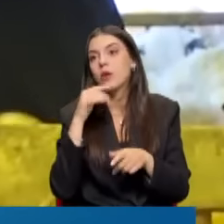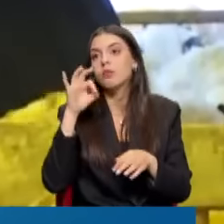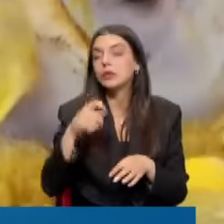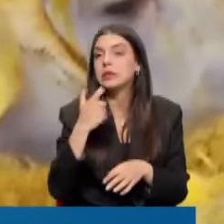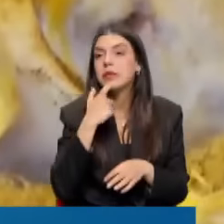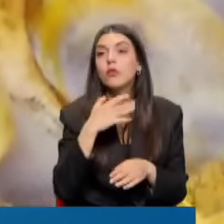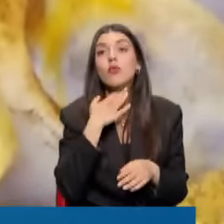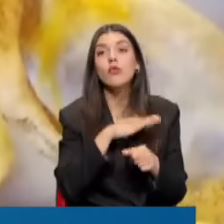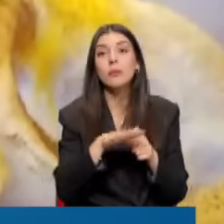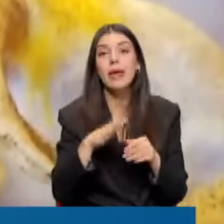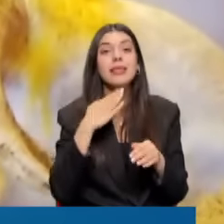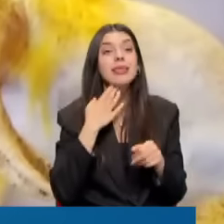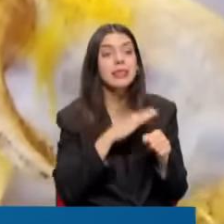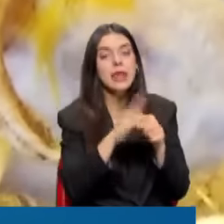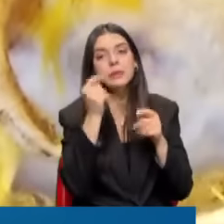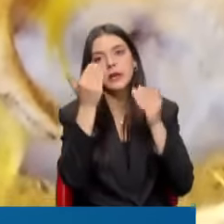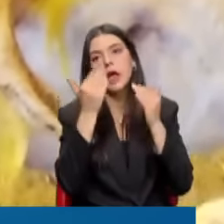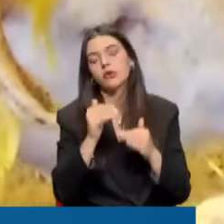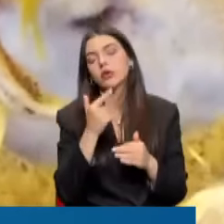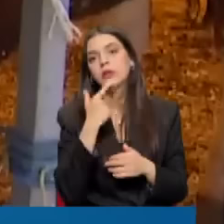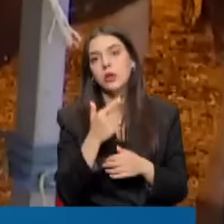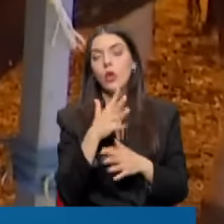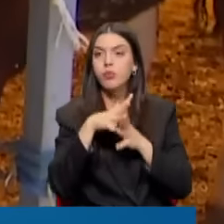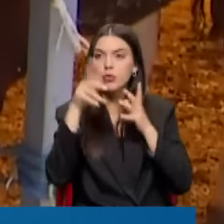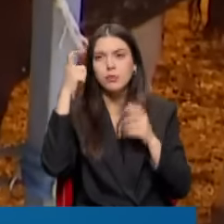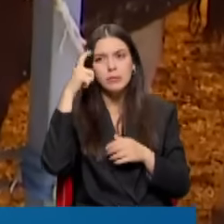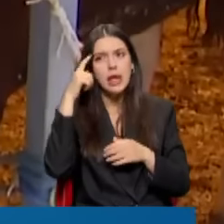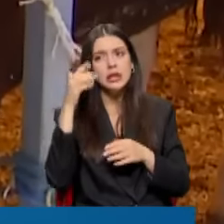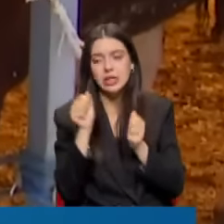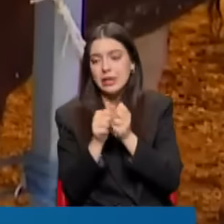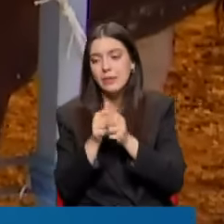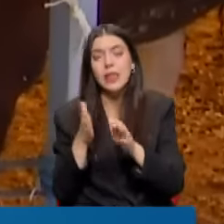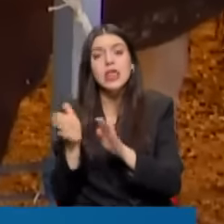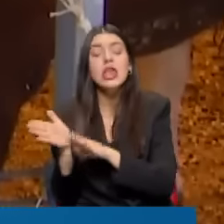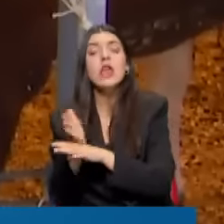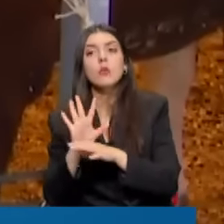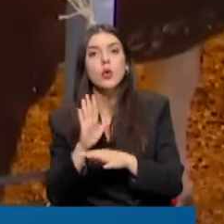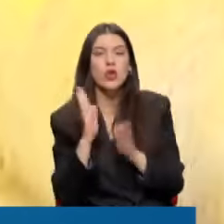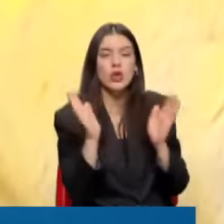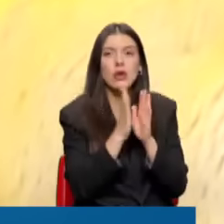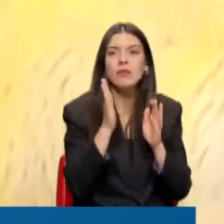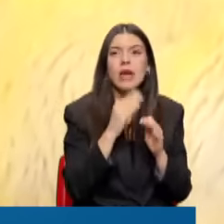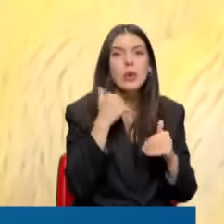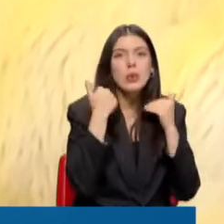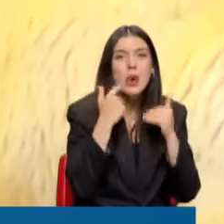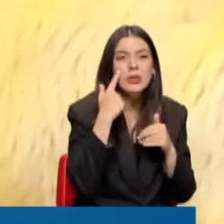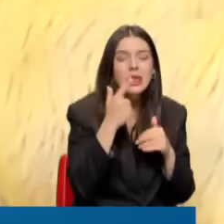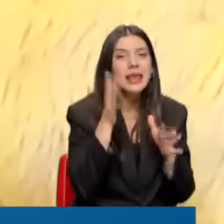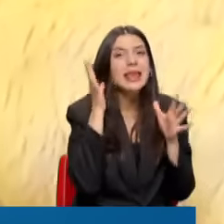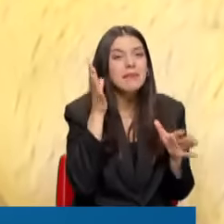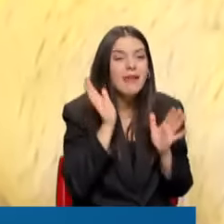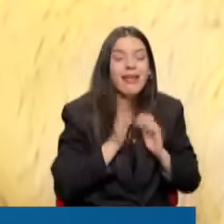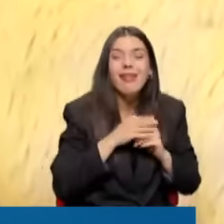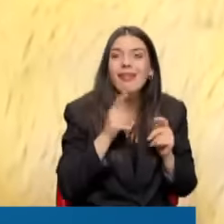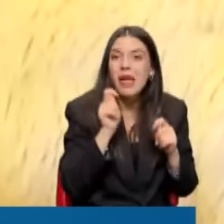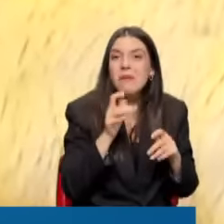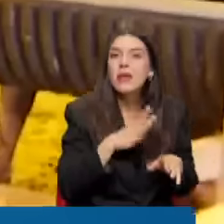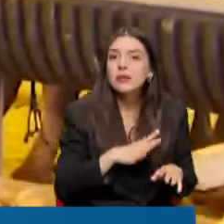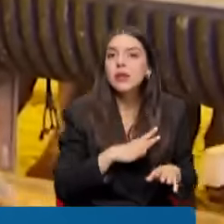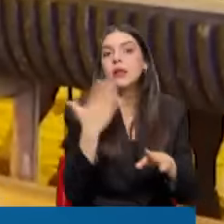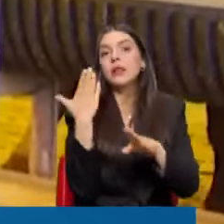kesimlerinin azalacağını söyledi büyükbaşın Yanından bile geçemeyen küçükbaş kurbanlıkla ibadetini yerine getirmek isteyenler de